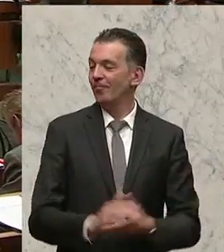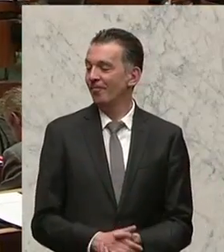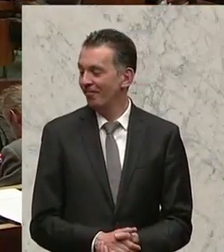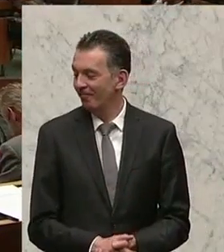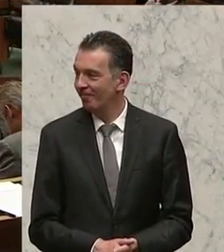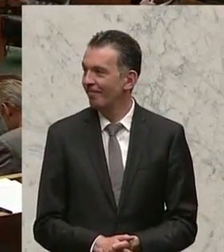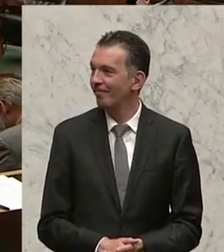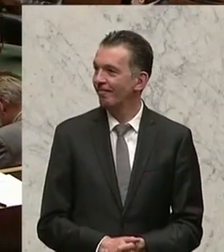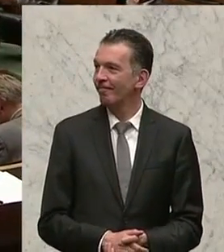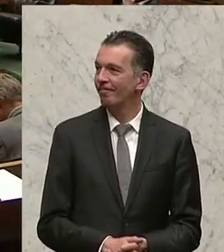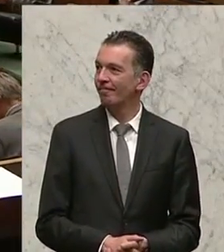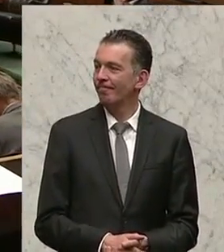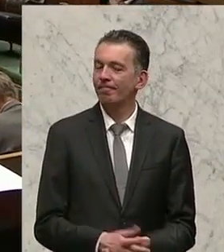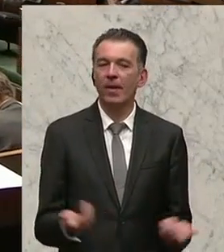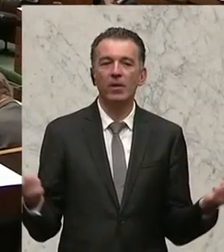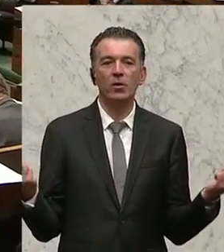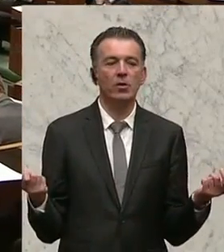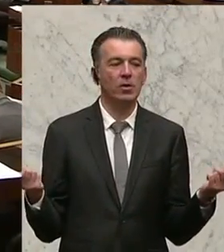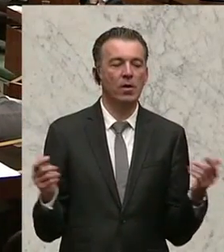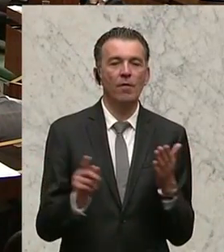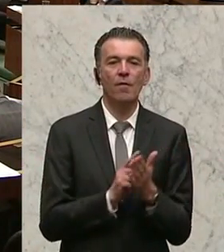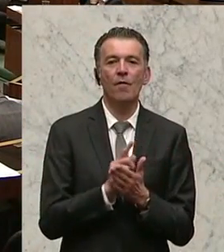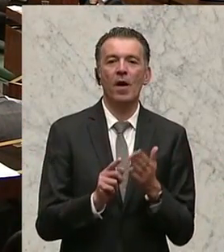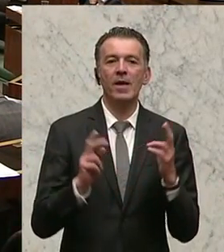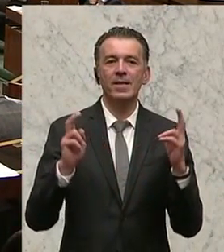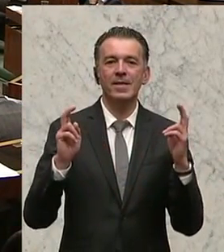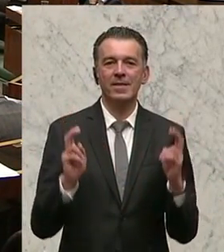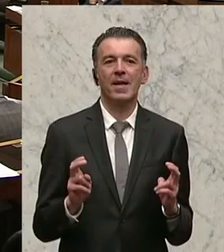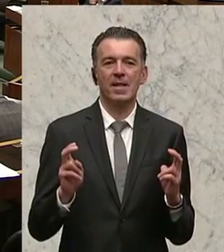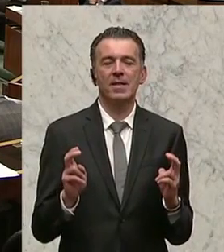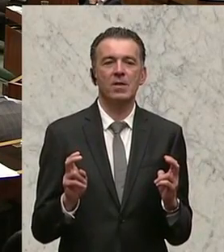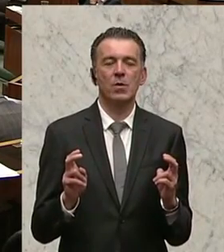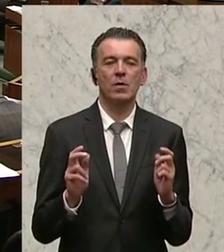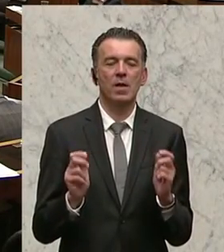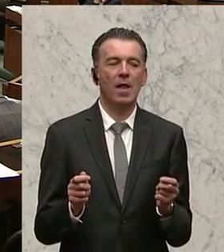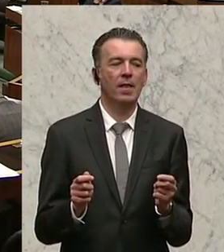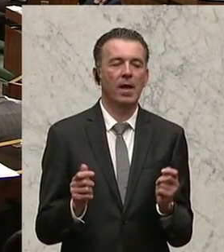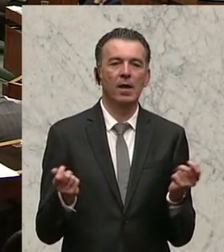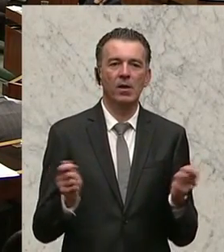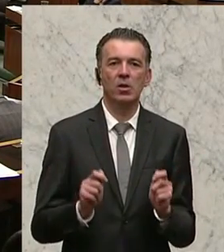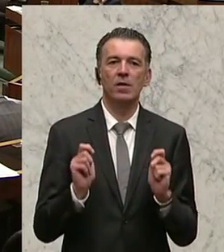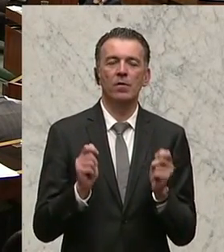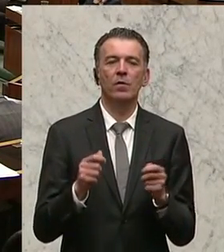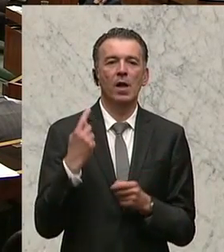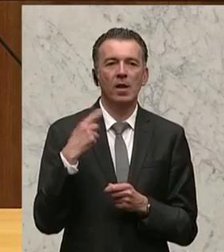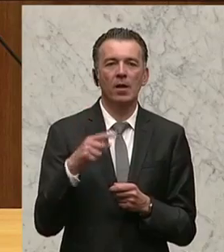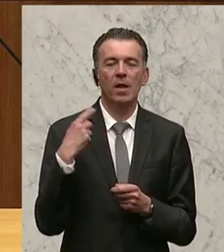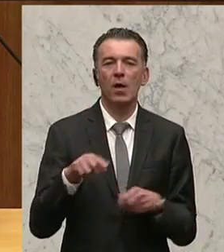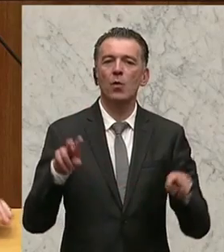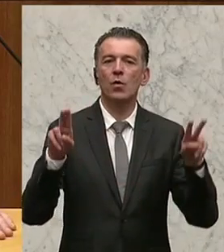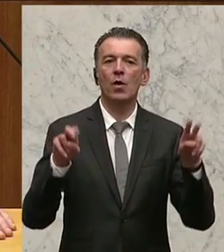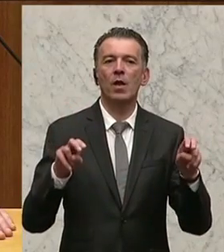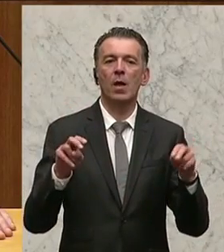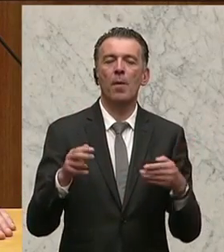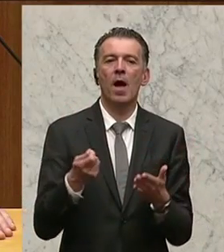nun der Wirtschaftssprecher der FPÖ, Axel Kassecker. Bezüglich des Entschließungsantrags der NEOS zum Thema